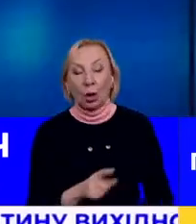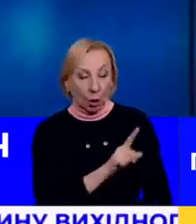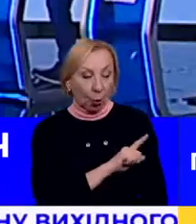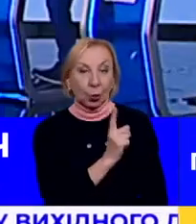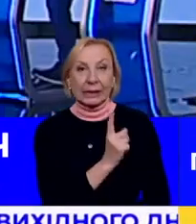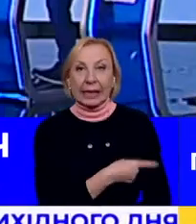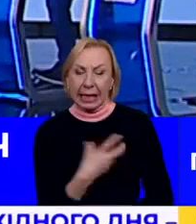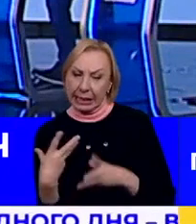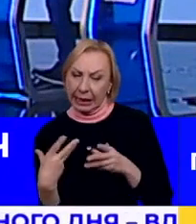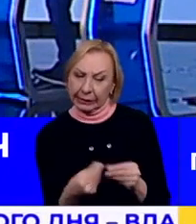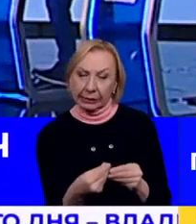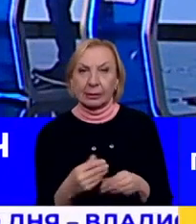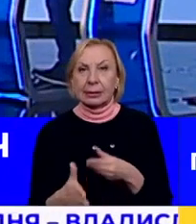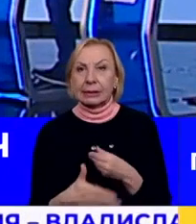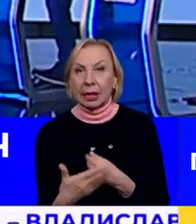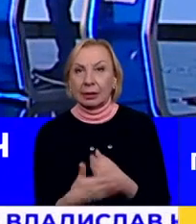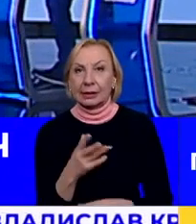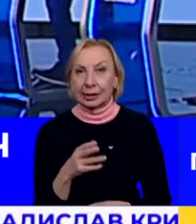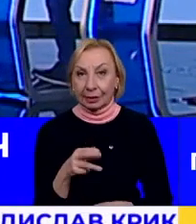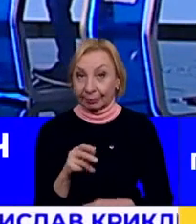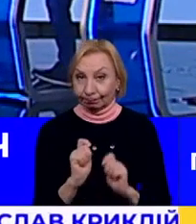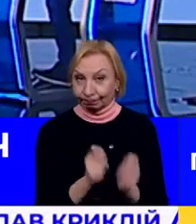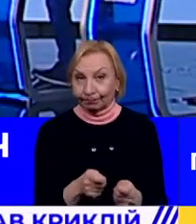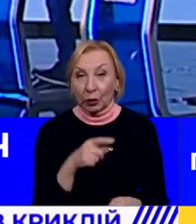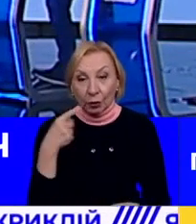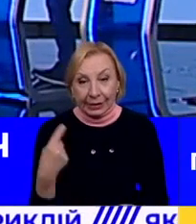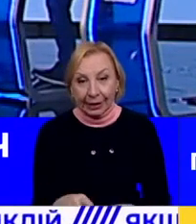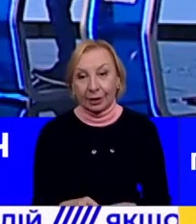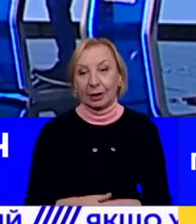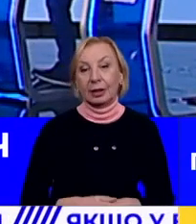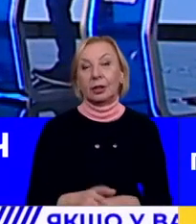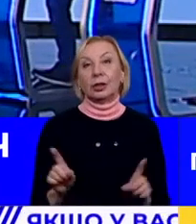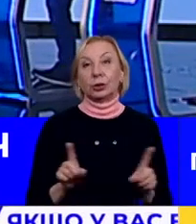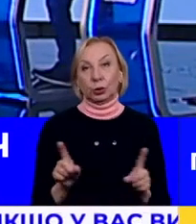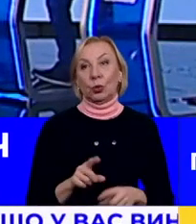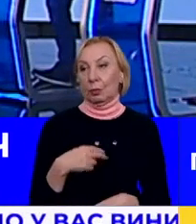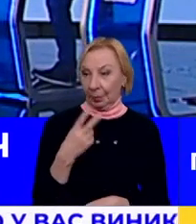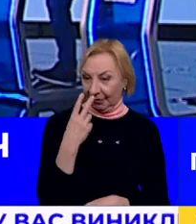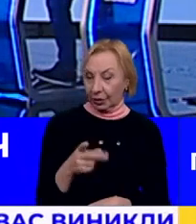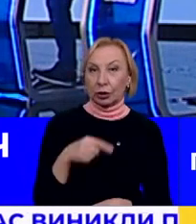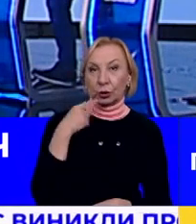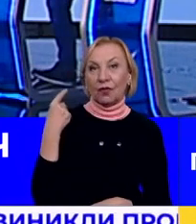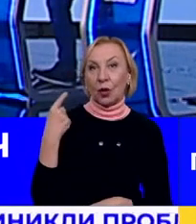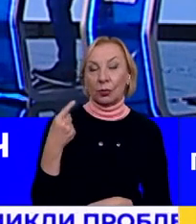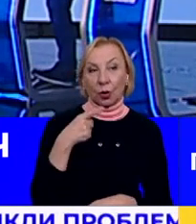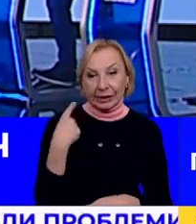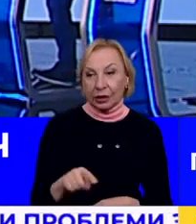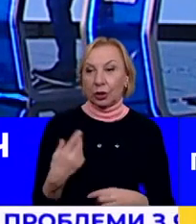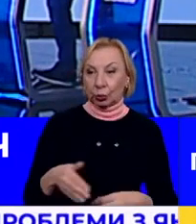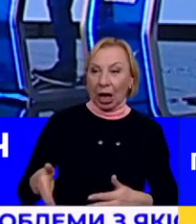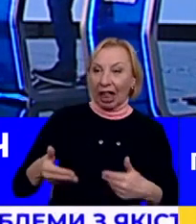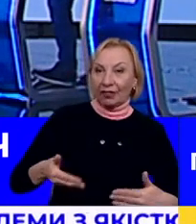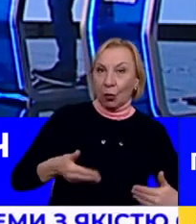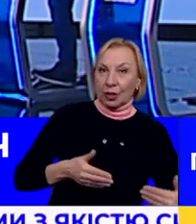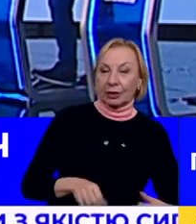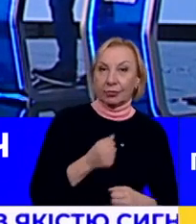отношении России, это чтобы мы видели шаги России в этом конфликте, что она отводит войска, она делает заявление, что да, мы согласны